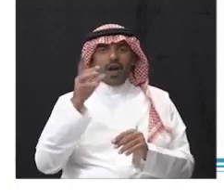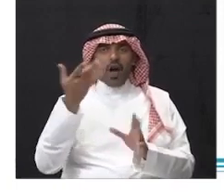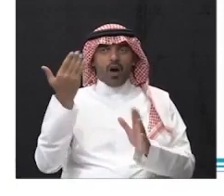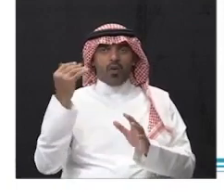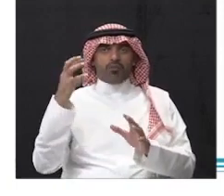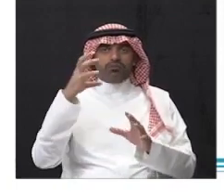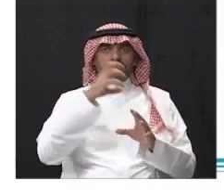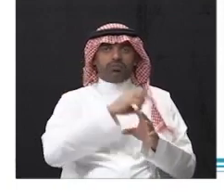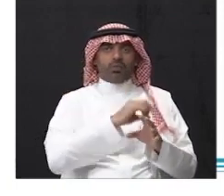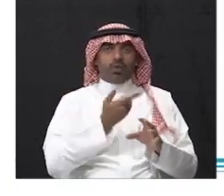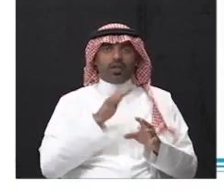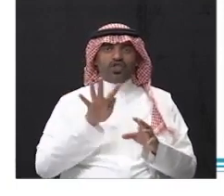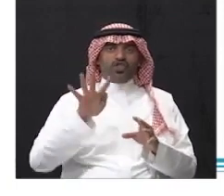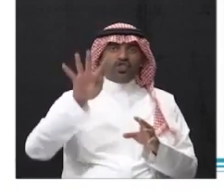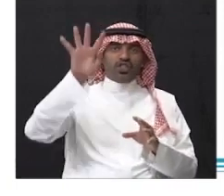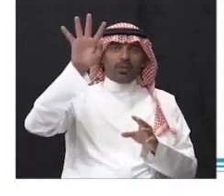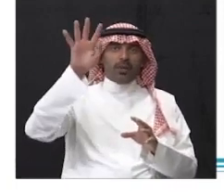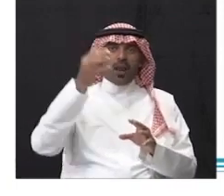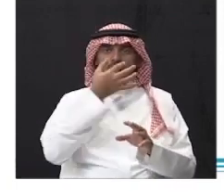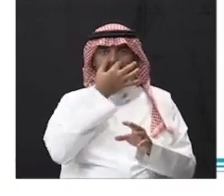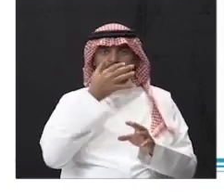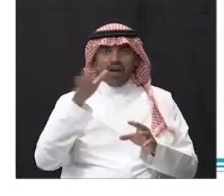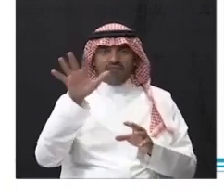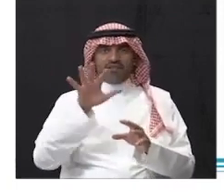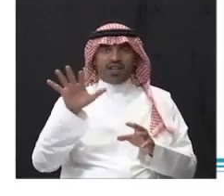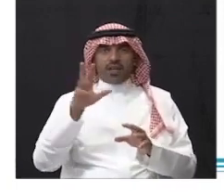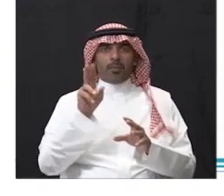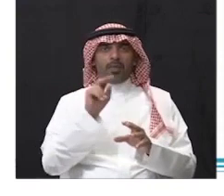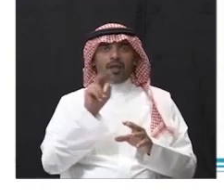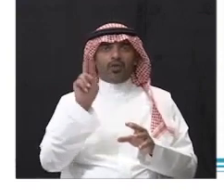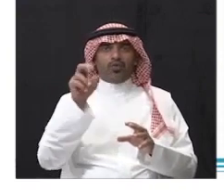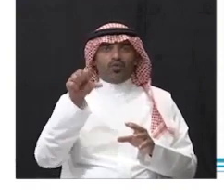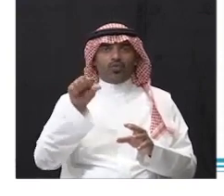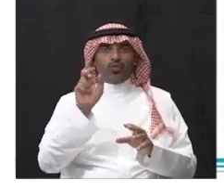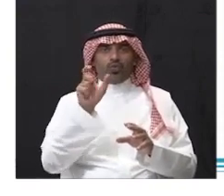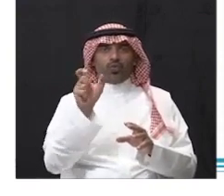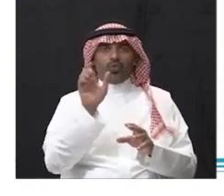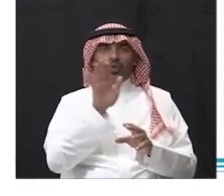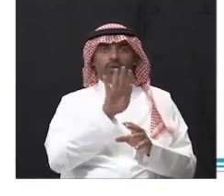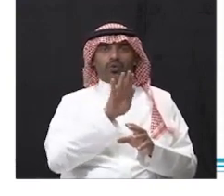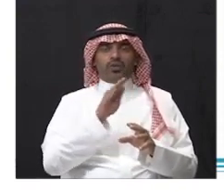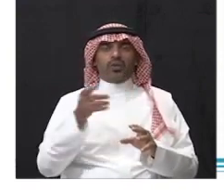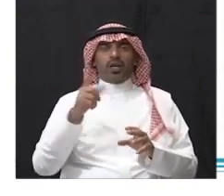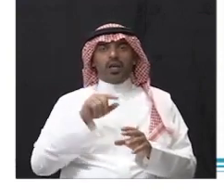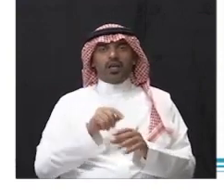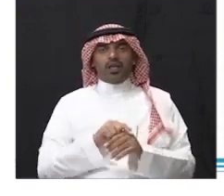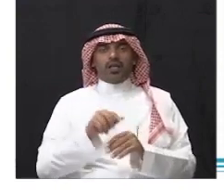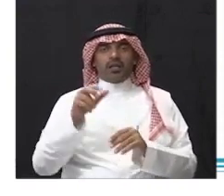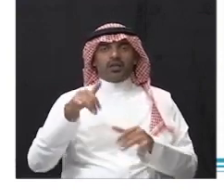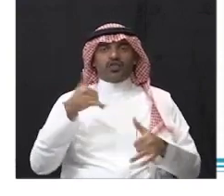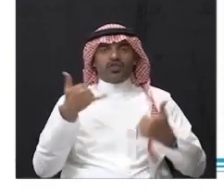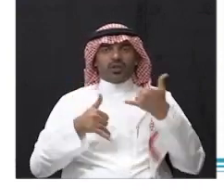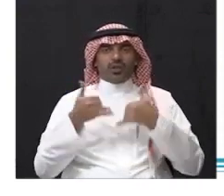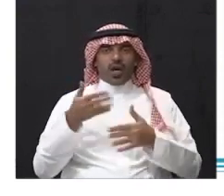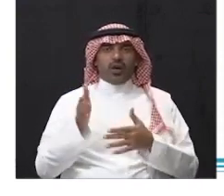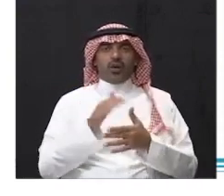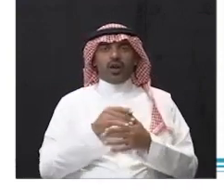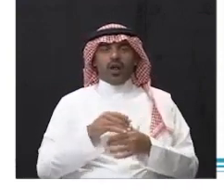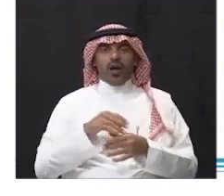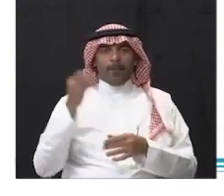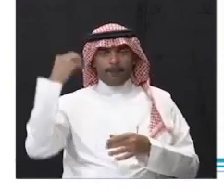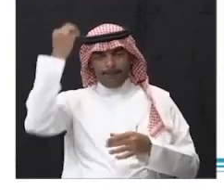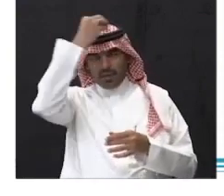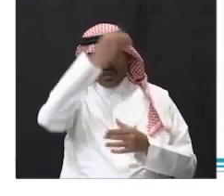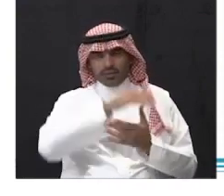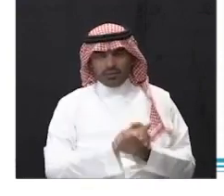في الشمال الأفريقي بين قوسين تونس الجزائر مراكش، فرنسا أيضا في بلاد الشام